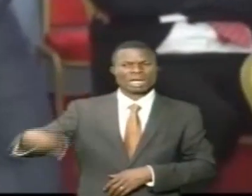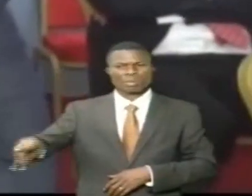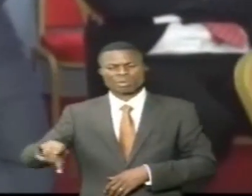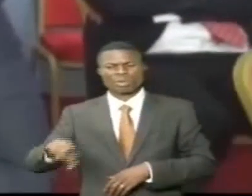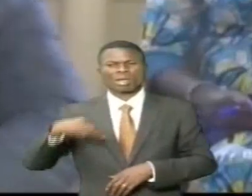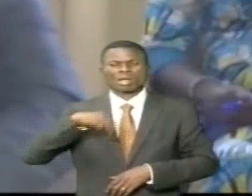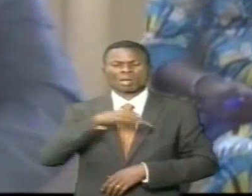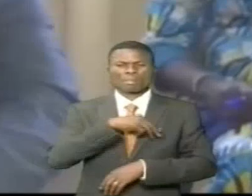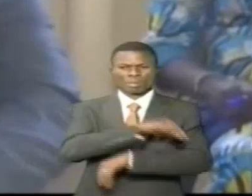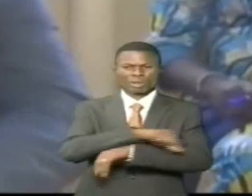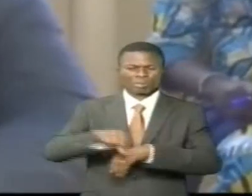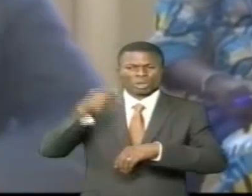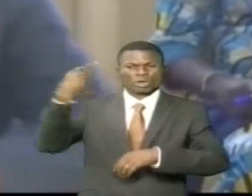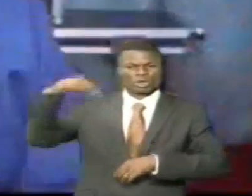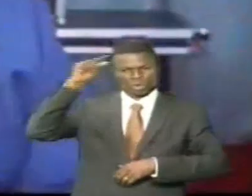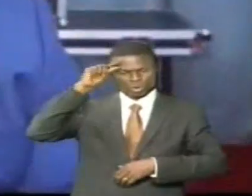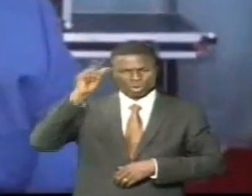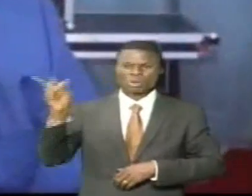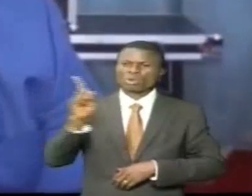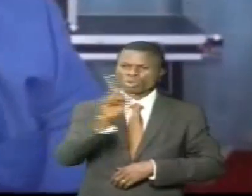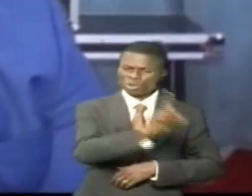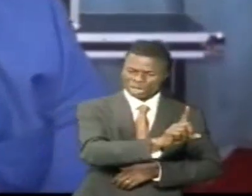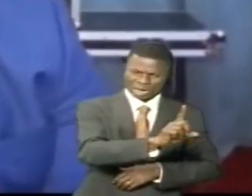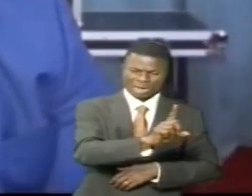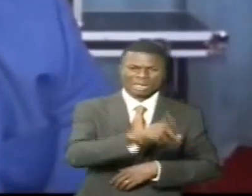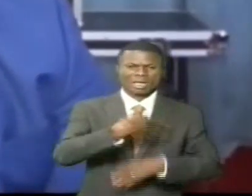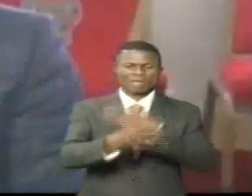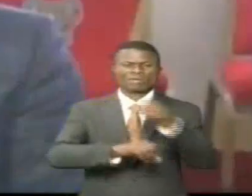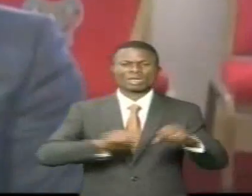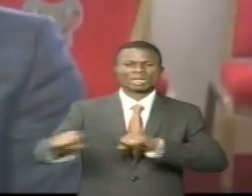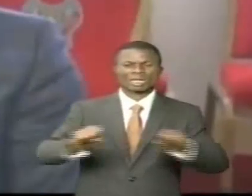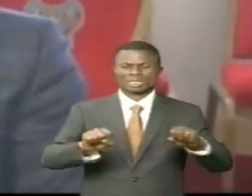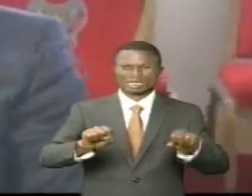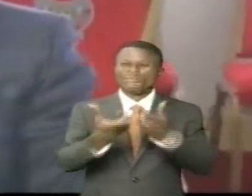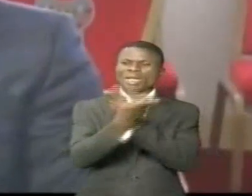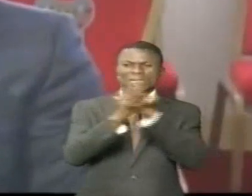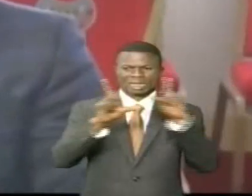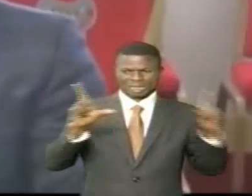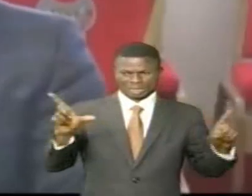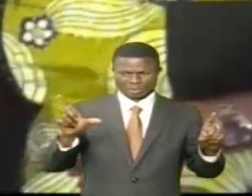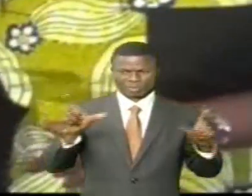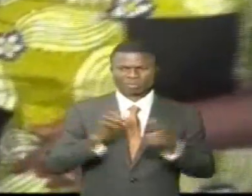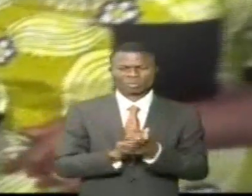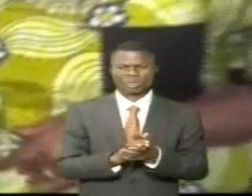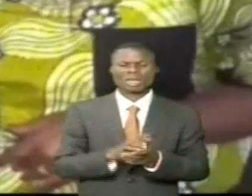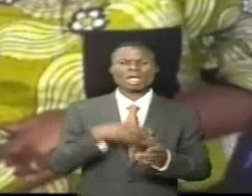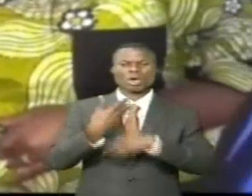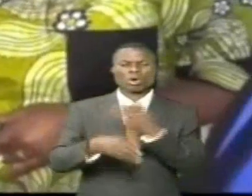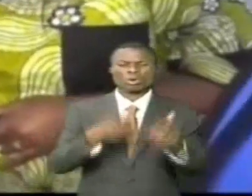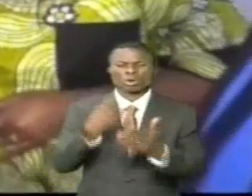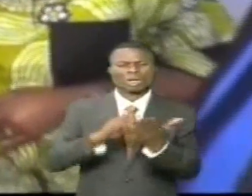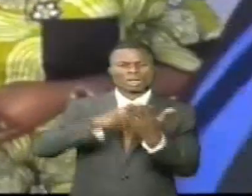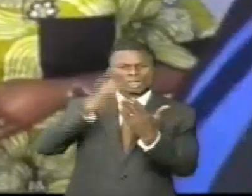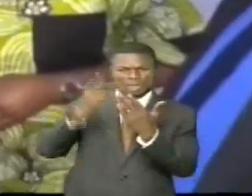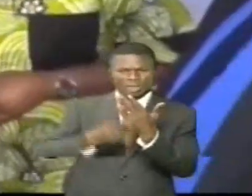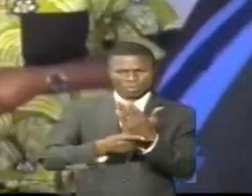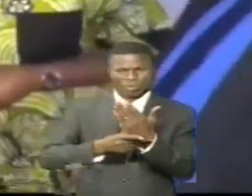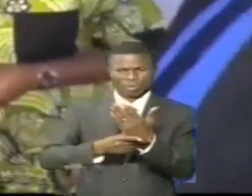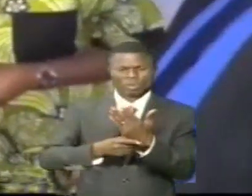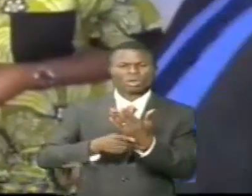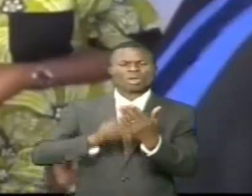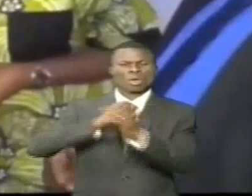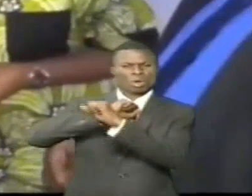du gouverneur se sont prêtés à cet exercice. Cette action de dépistage massif s'inscrit dans le plan des contingences de lutte contre